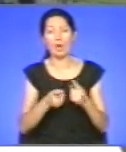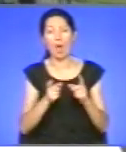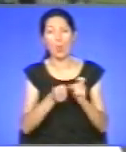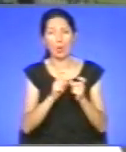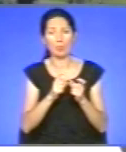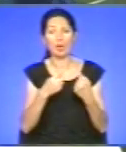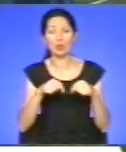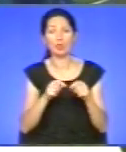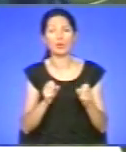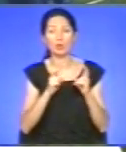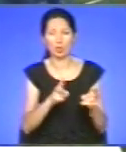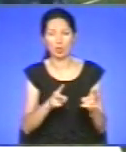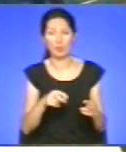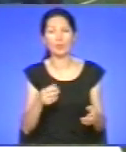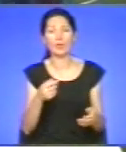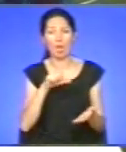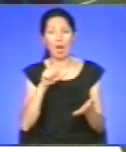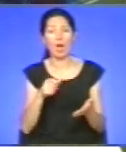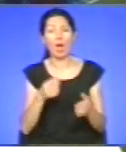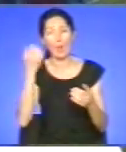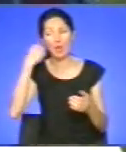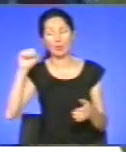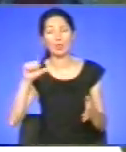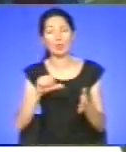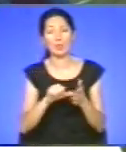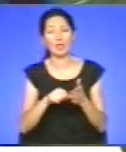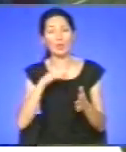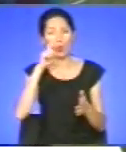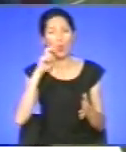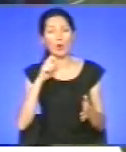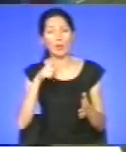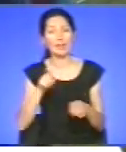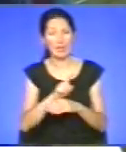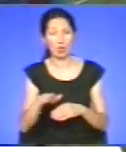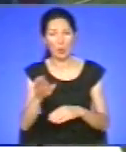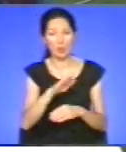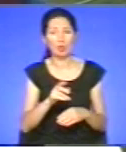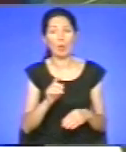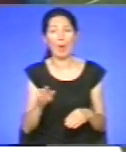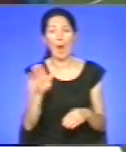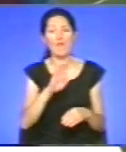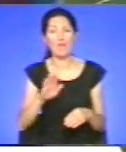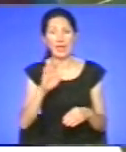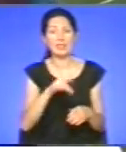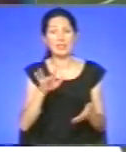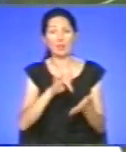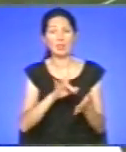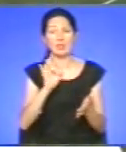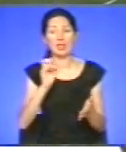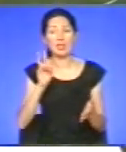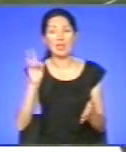представлятимуть Тернопільщину на всеукраїнському чемпіонаті зі службового двоборства, який відбудеться у вересні у місті Рівному.